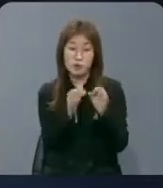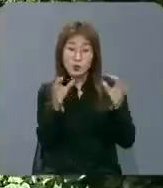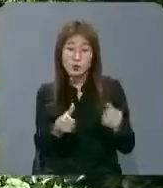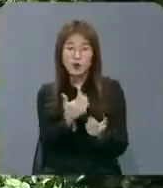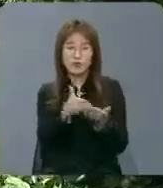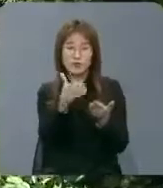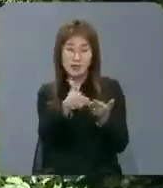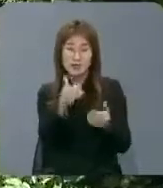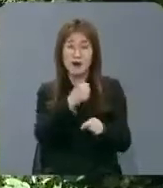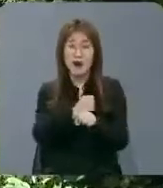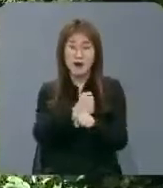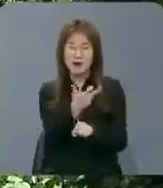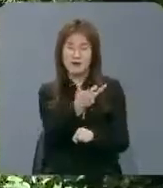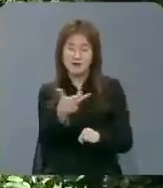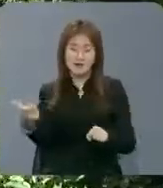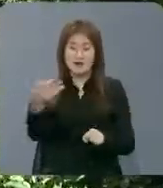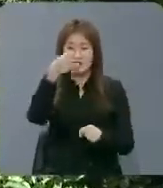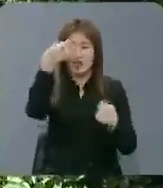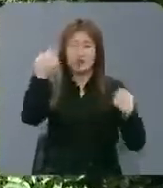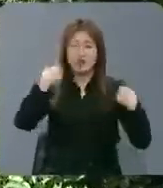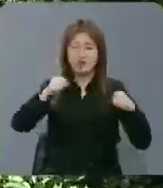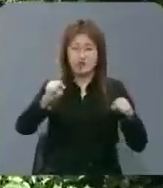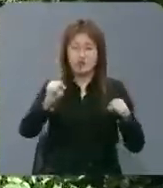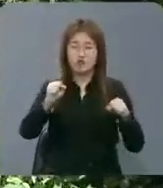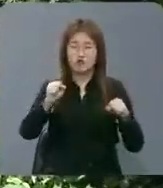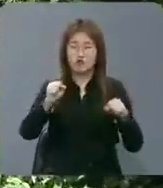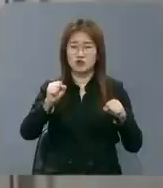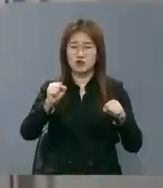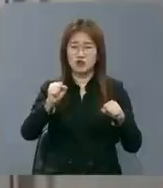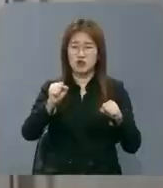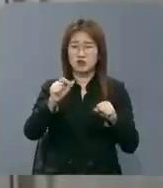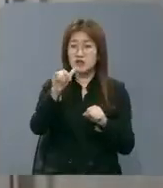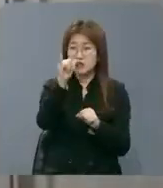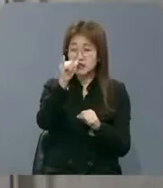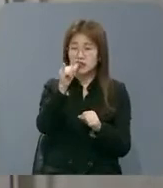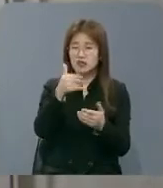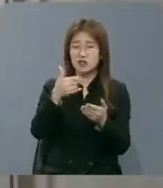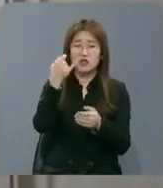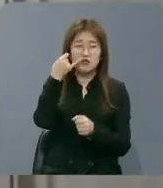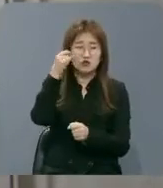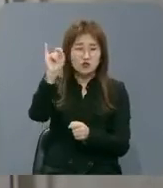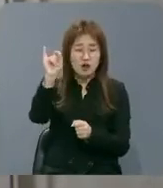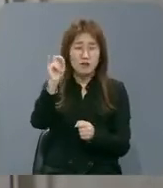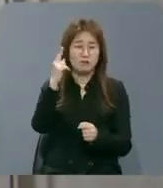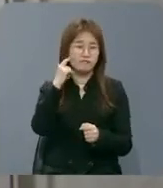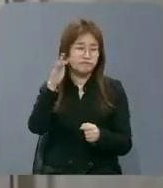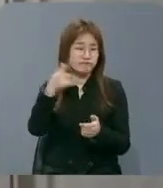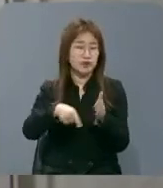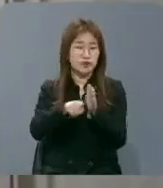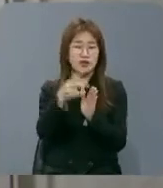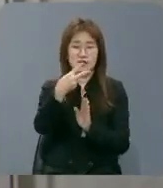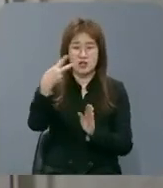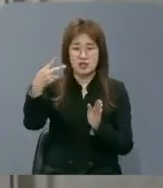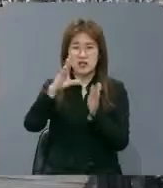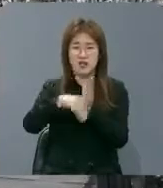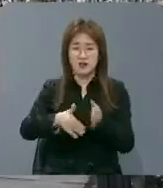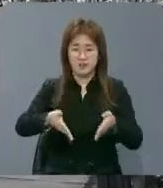그리고 큰 예술적 발자취를 남긴 화가 이중섭 을 기르기 위해 2002년 조성되었습니다